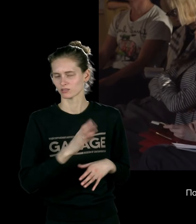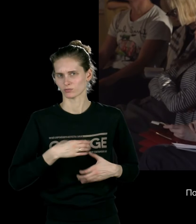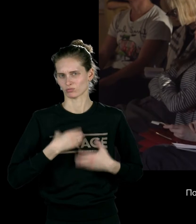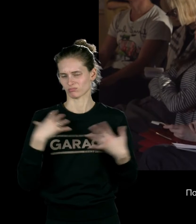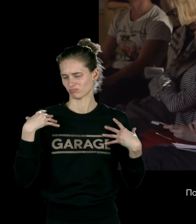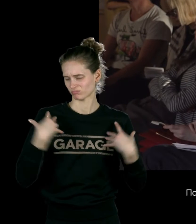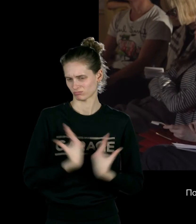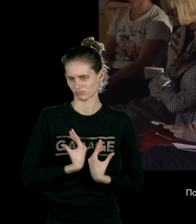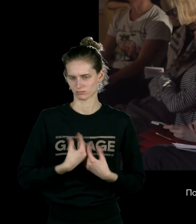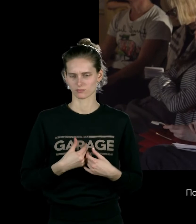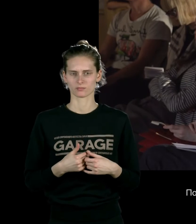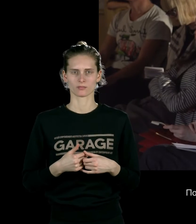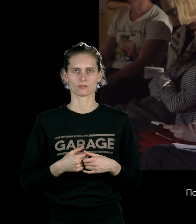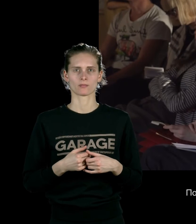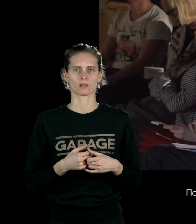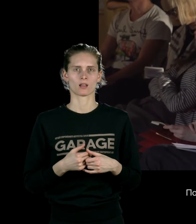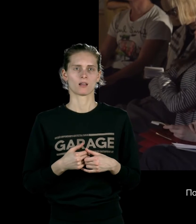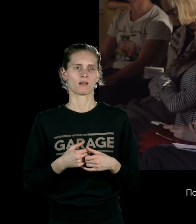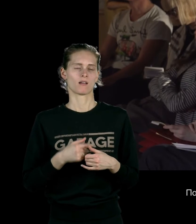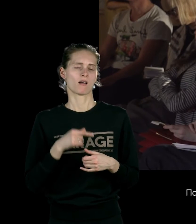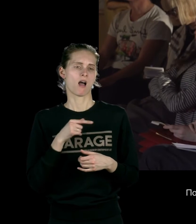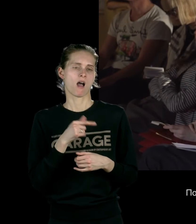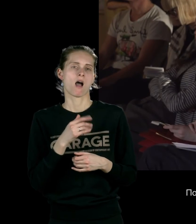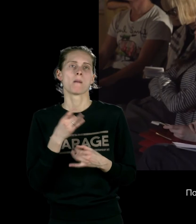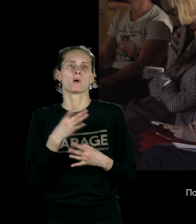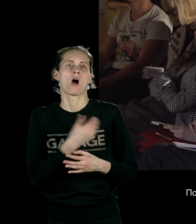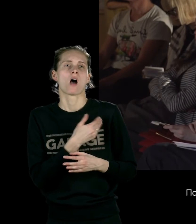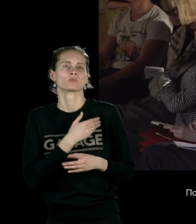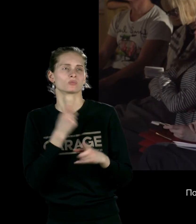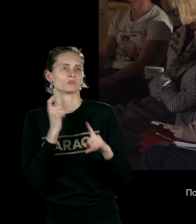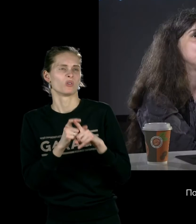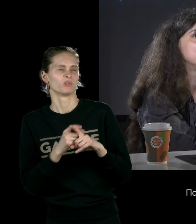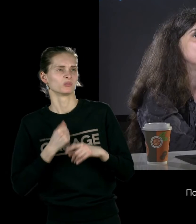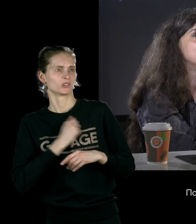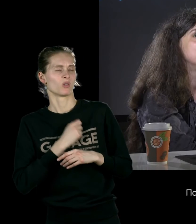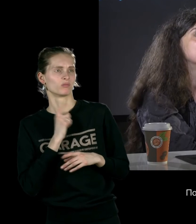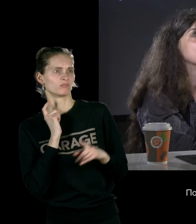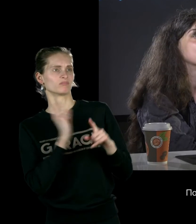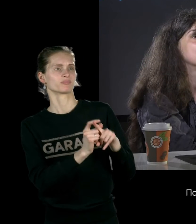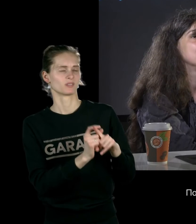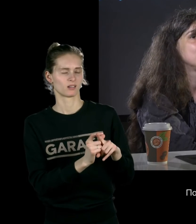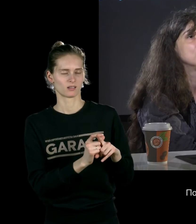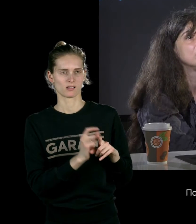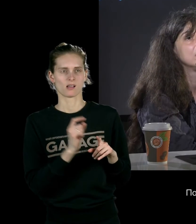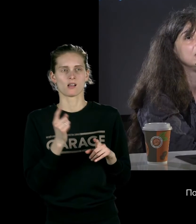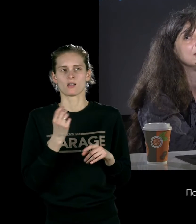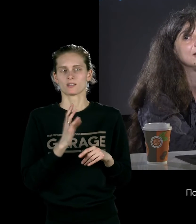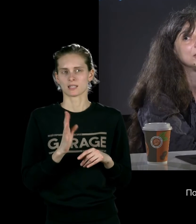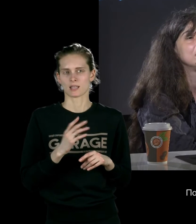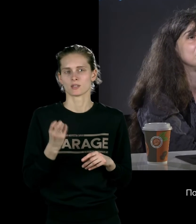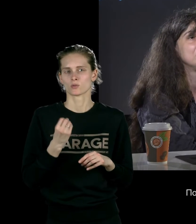помимо некого желания позлословить, я думаю, что за этим стояло... В общем, можно понять, почему Бэкона так Ротко